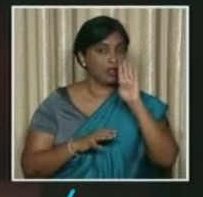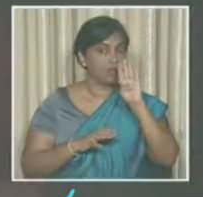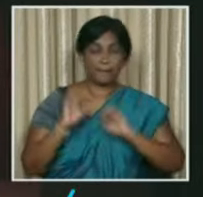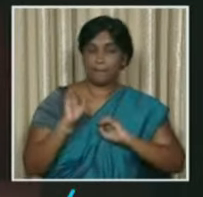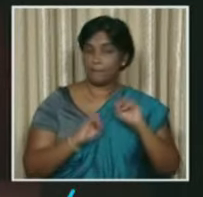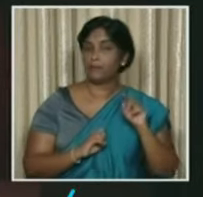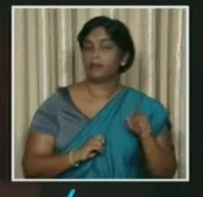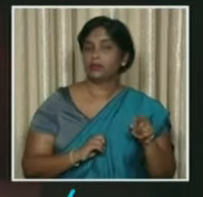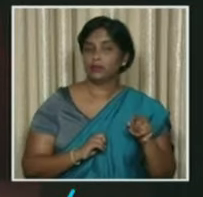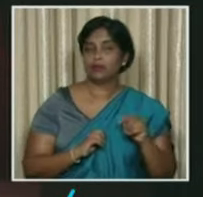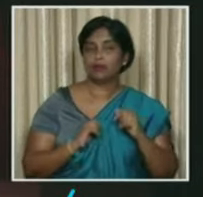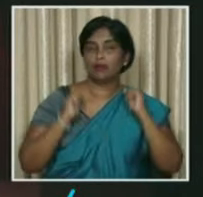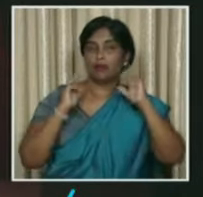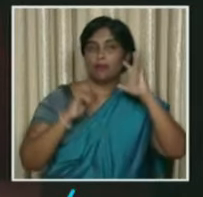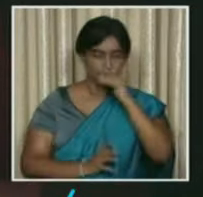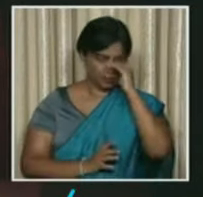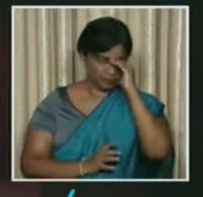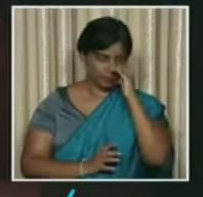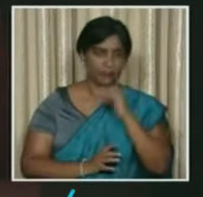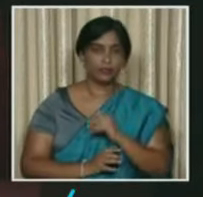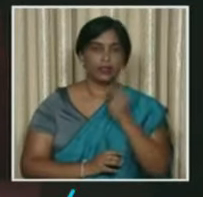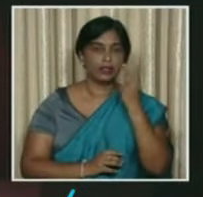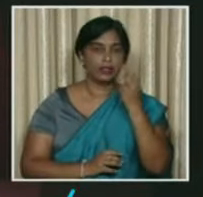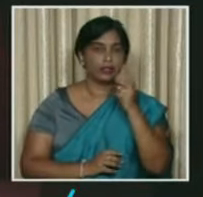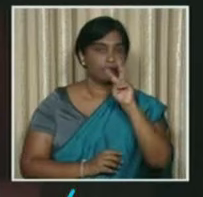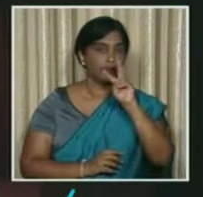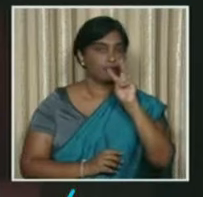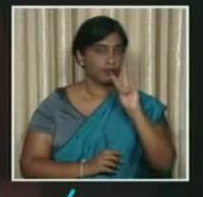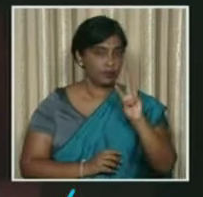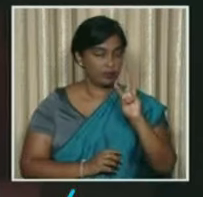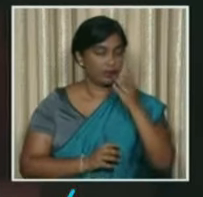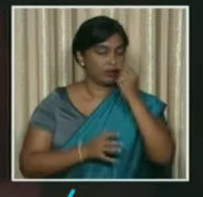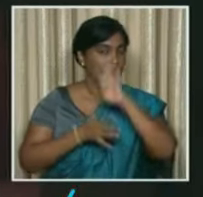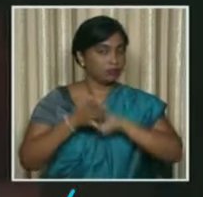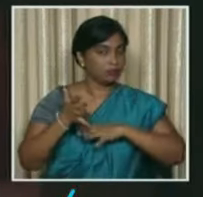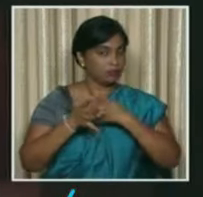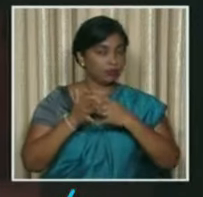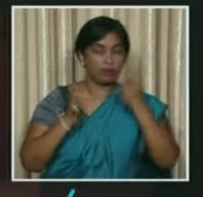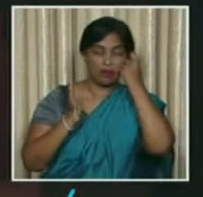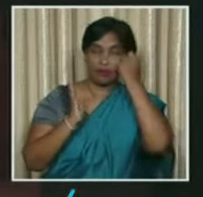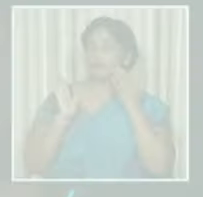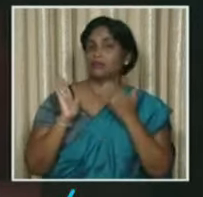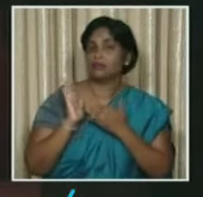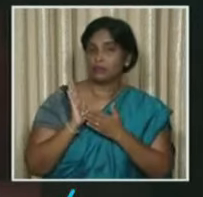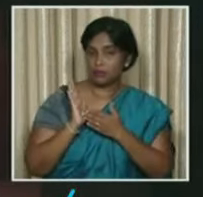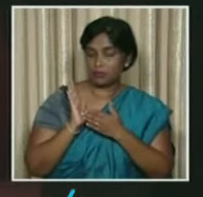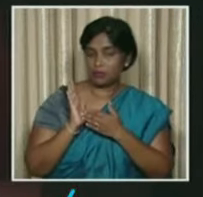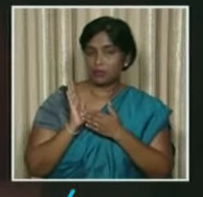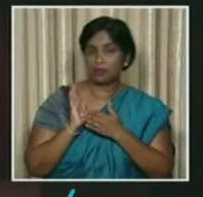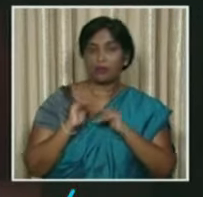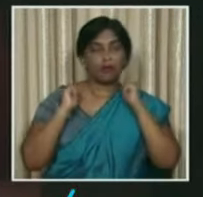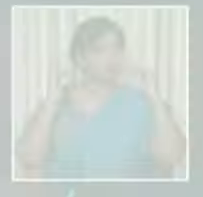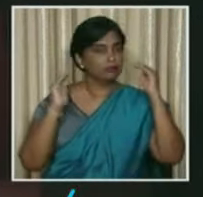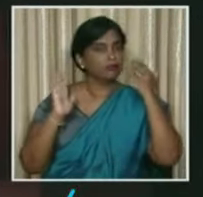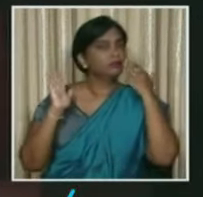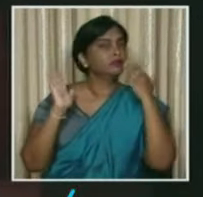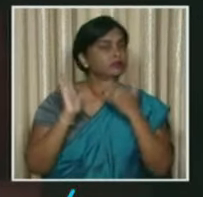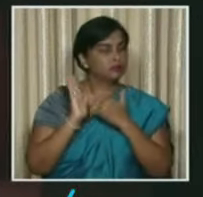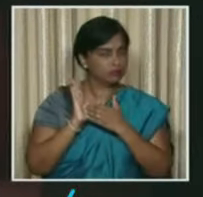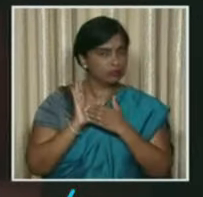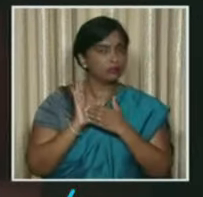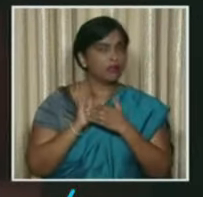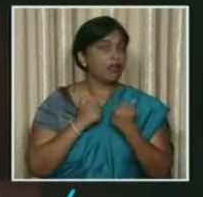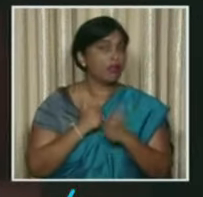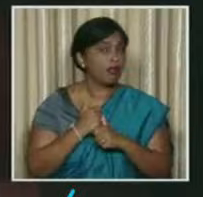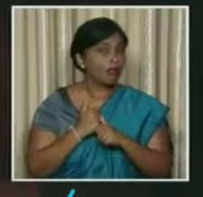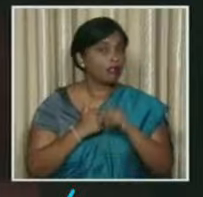142ක ප්‍රගතිය 150ට අඩුයි. 2023 අයවැය යෝජනා පිළිබඳ ප්‍රගතිය බලන්නට හදනවයි